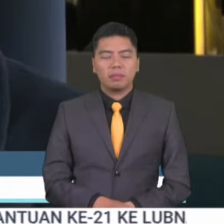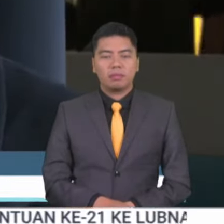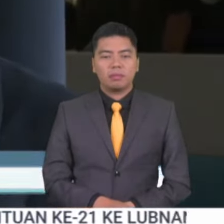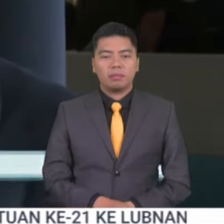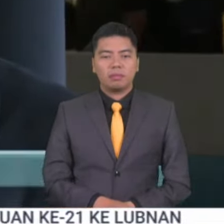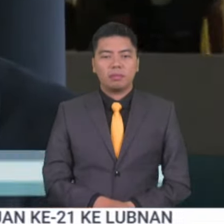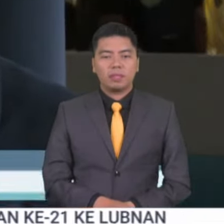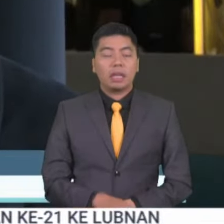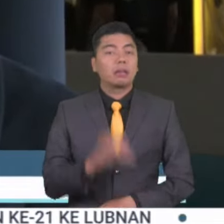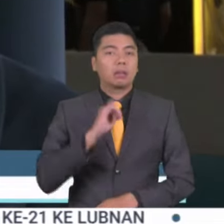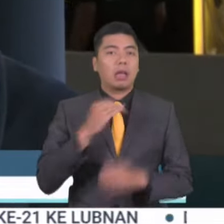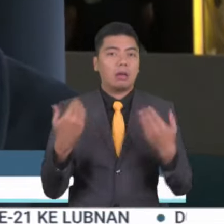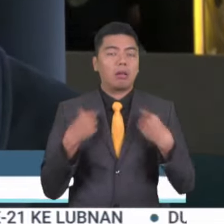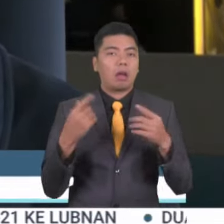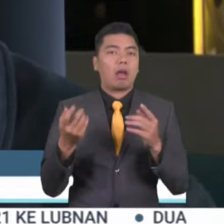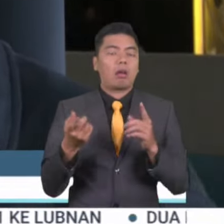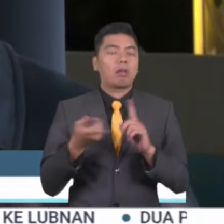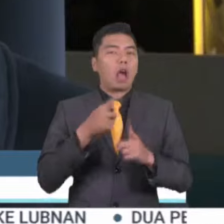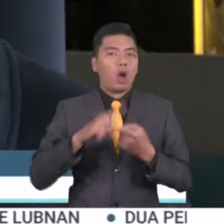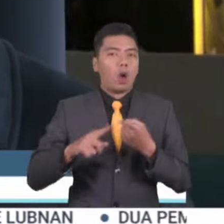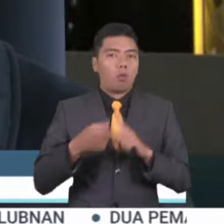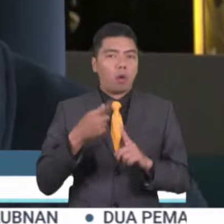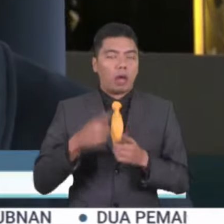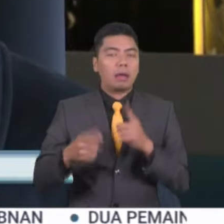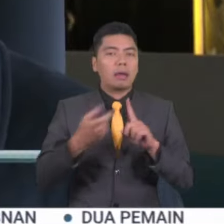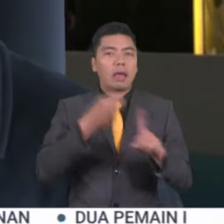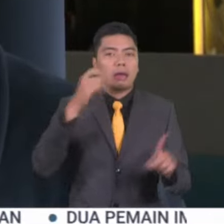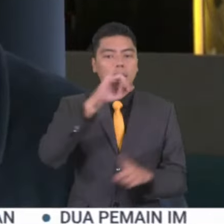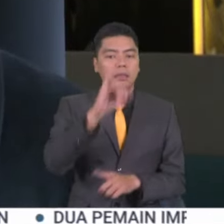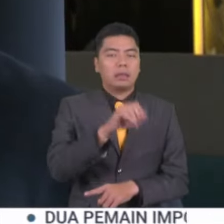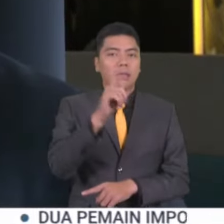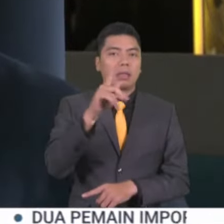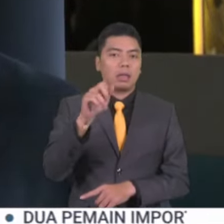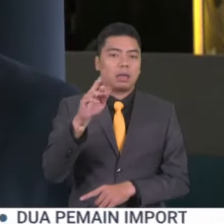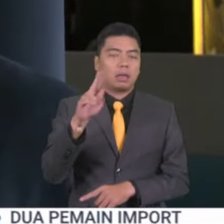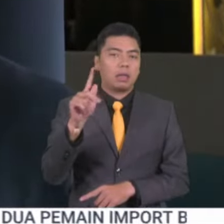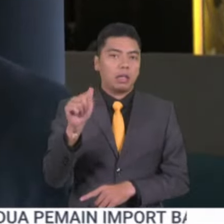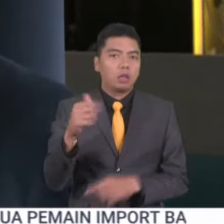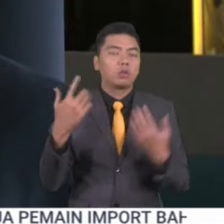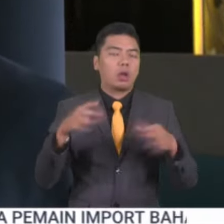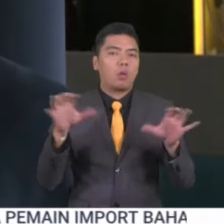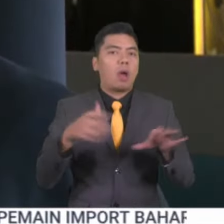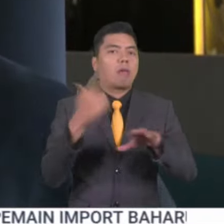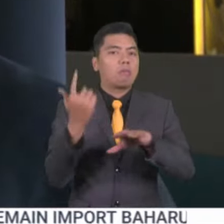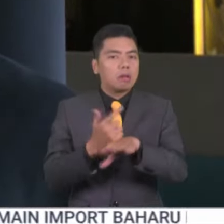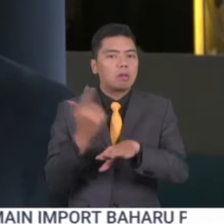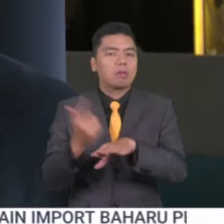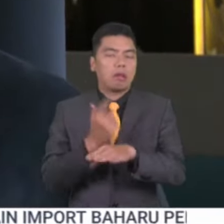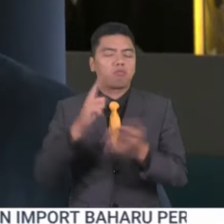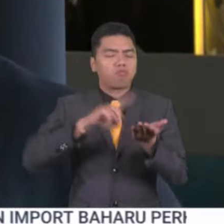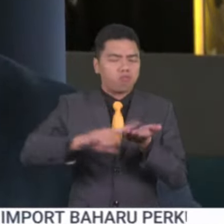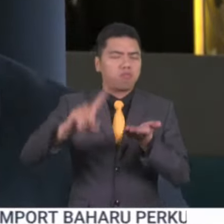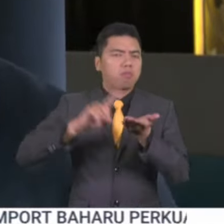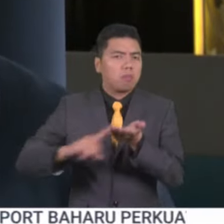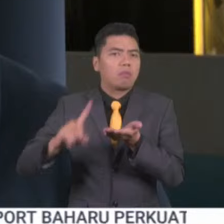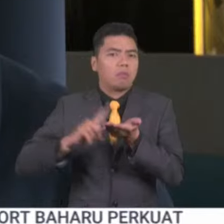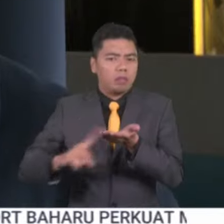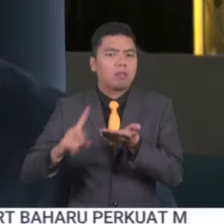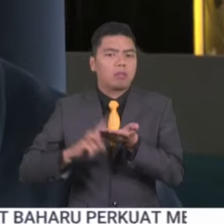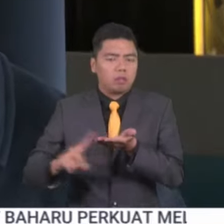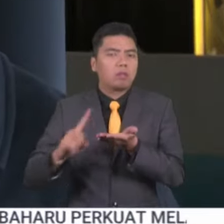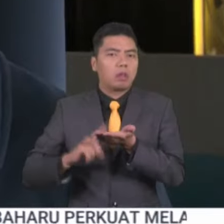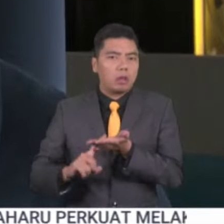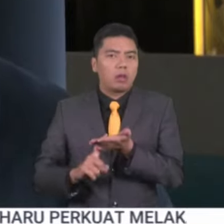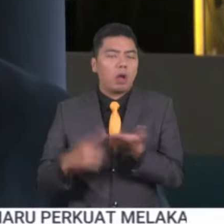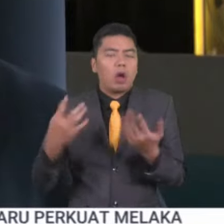Saya dan teman-teman di Jakarta sekarang sedang melakukan latihan-latihan terus setiap hari, setiap minggu kita diskusi soal